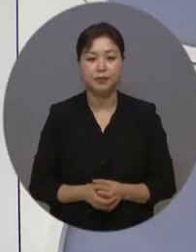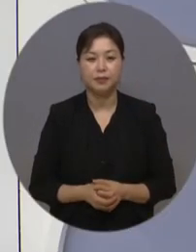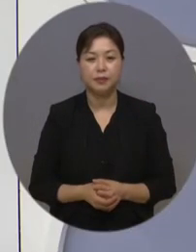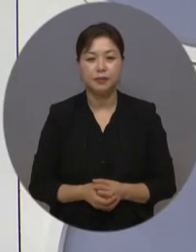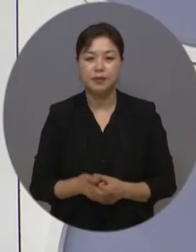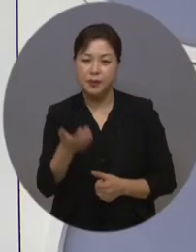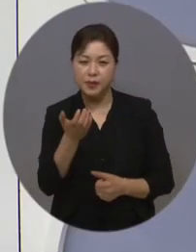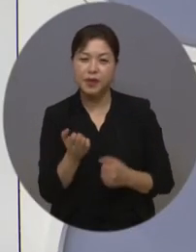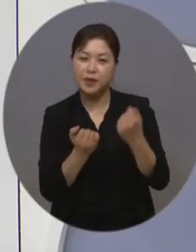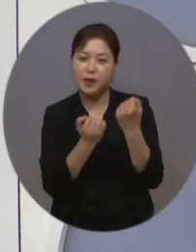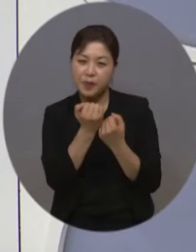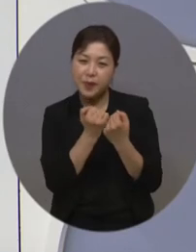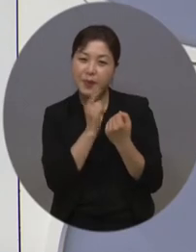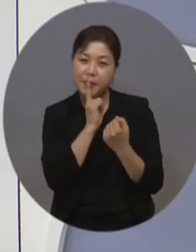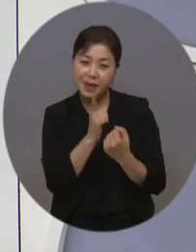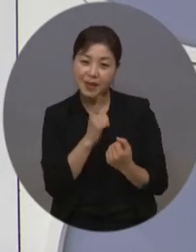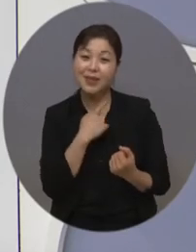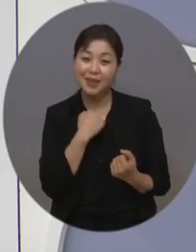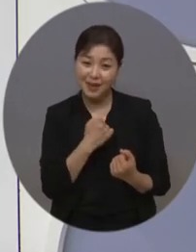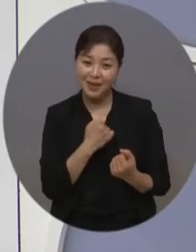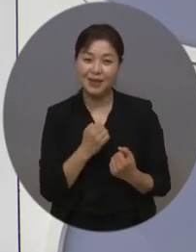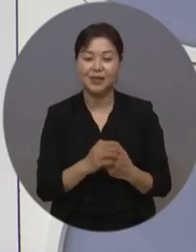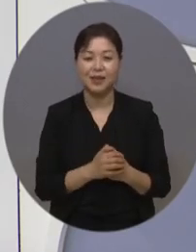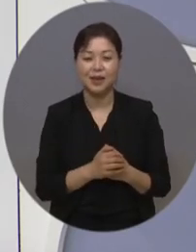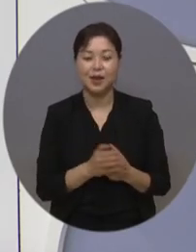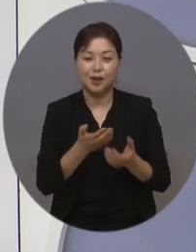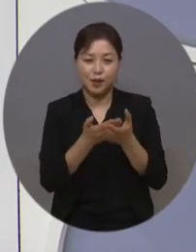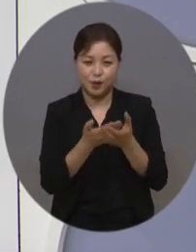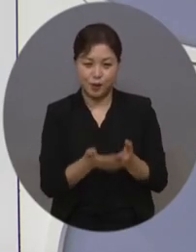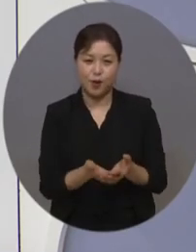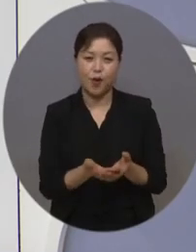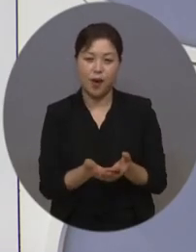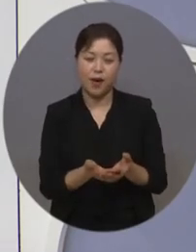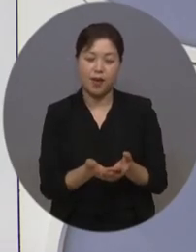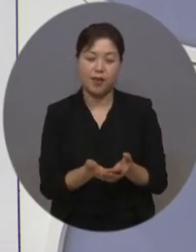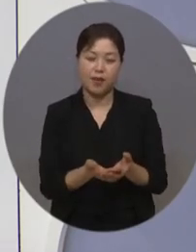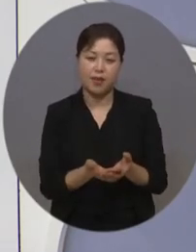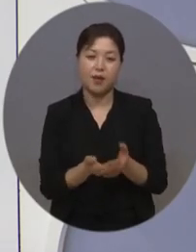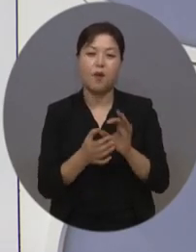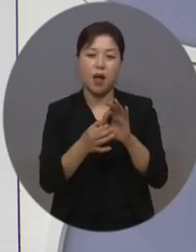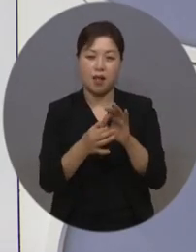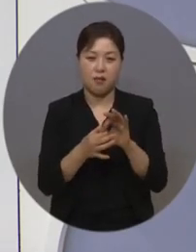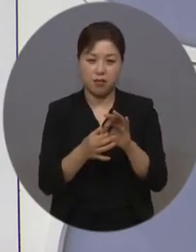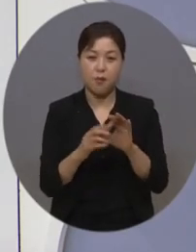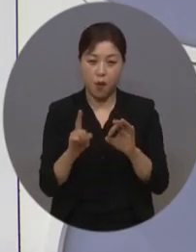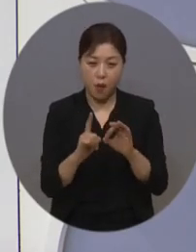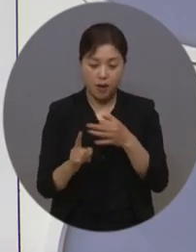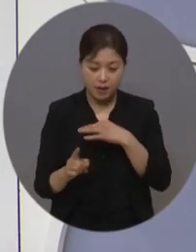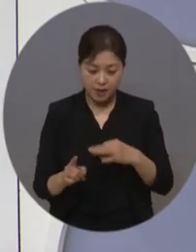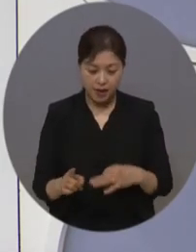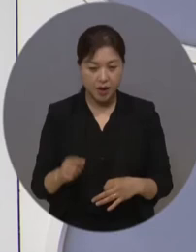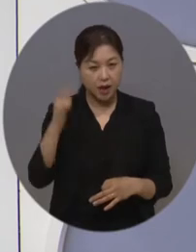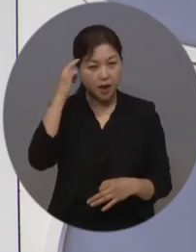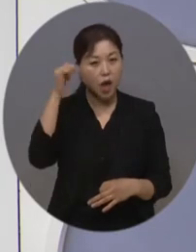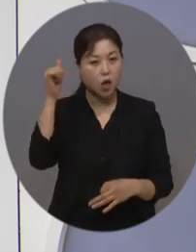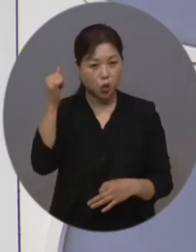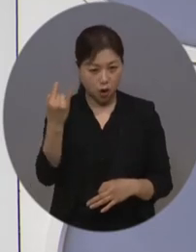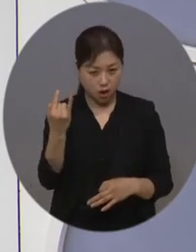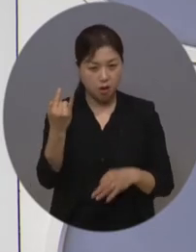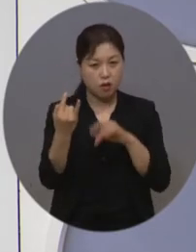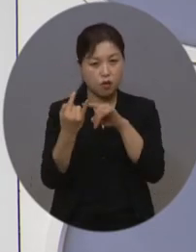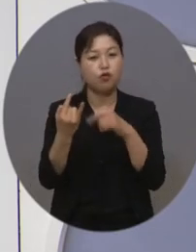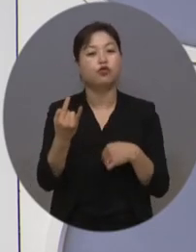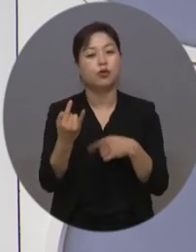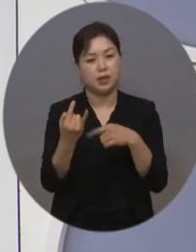했는데 이 면역력은 뭐 중요한 게 어디서 만드느냐 하면은 이 장과 뇌에서 만든다. 이거 이제 꼭 기억을 해